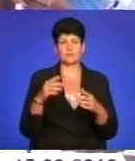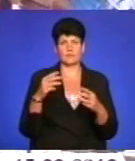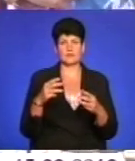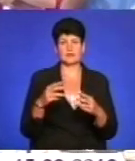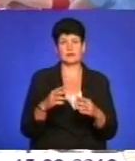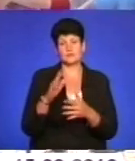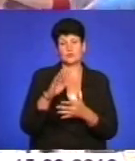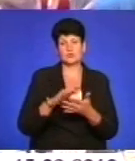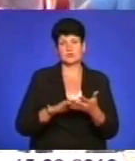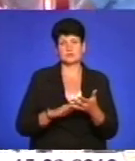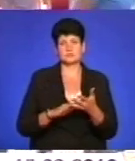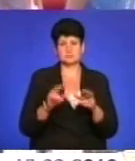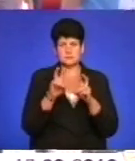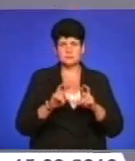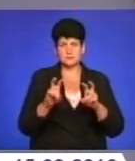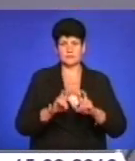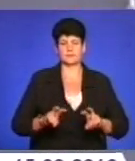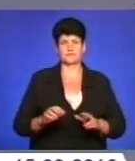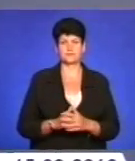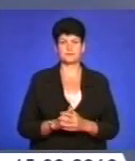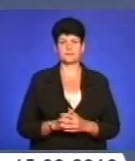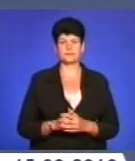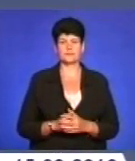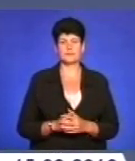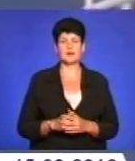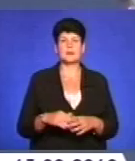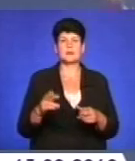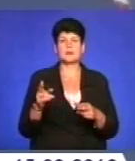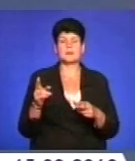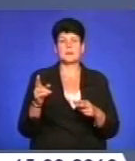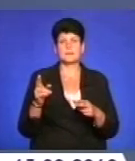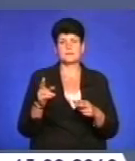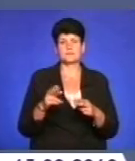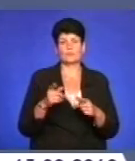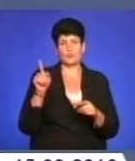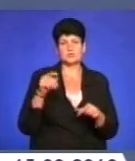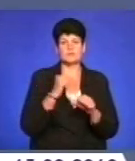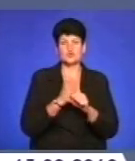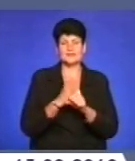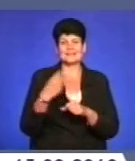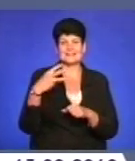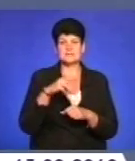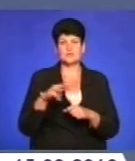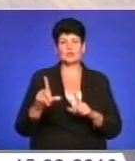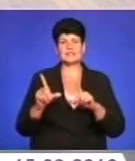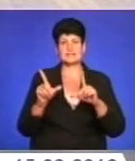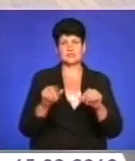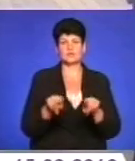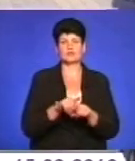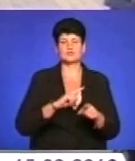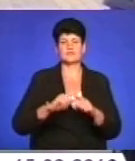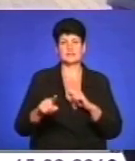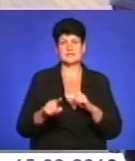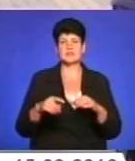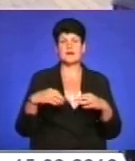последующего расследования. Безпілотник може автономно працювати майже 30 хвилин і летіти зі швидкістю автомобіля, що